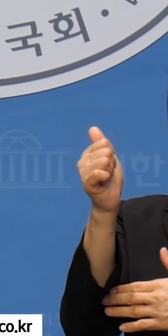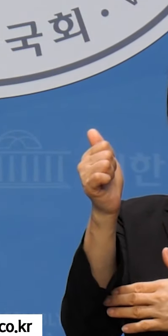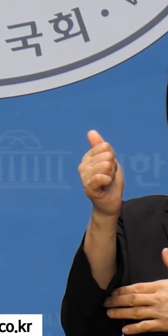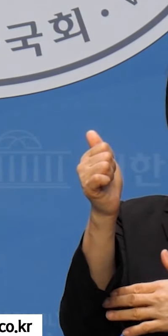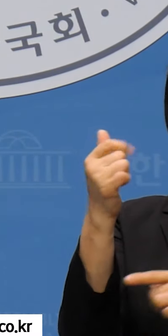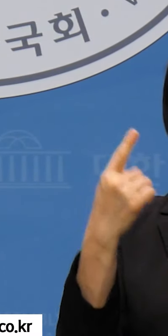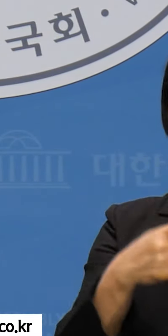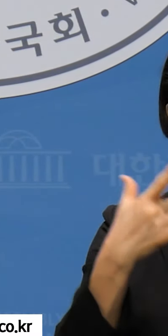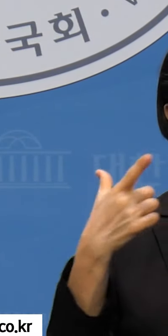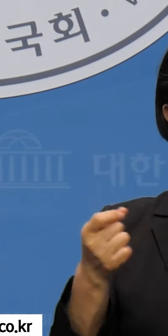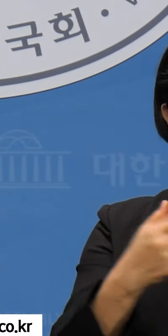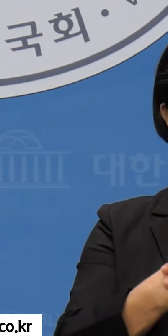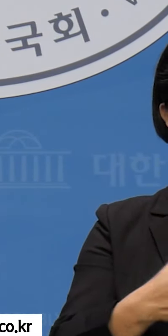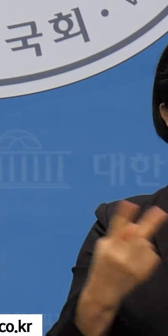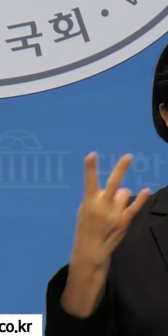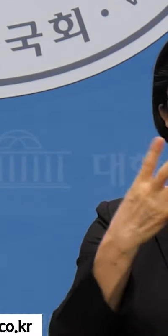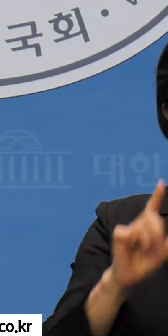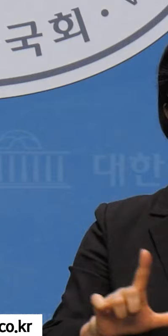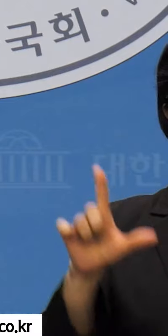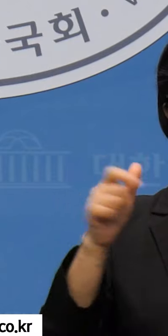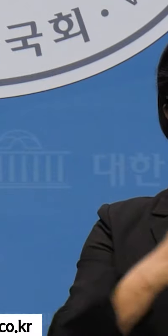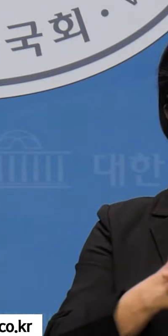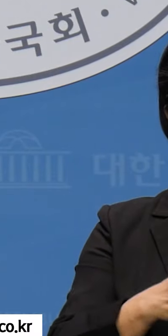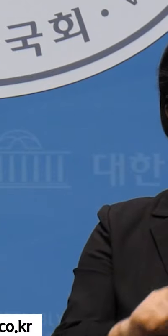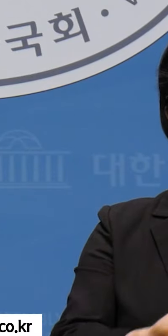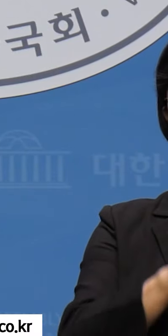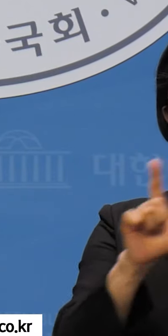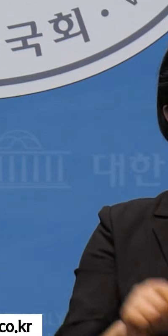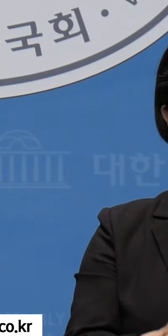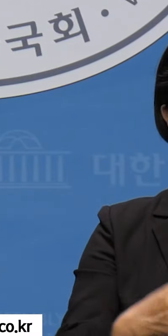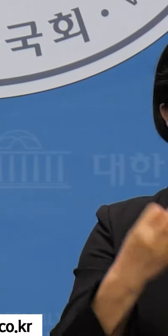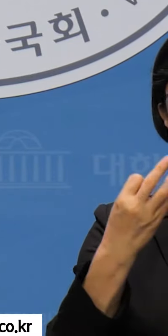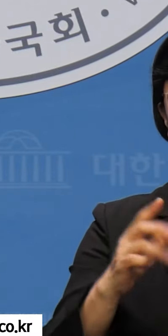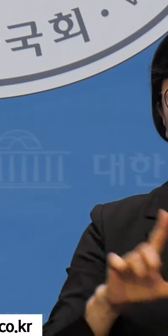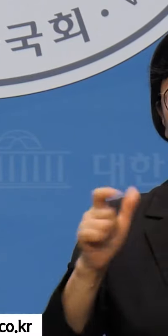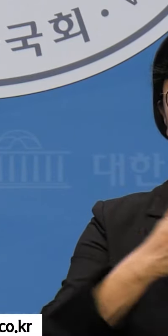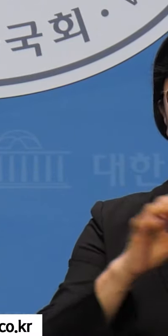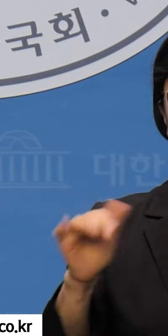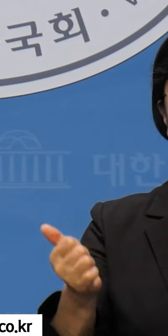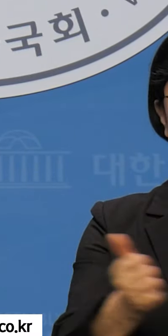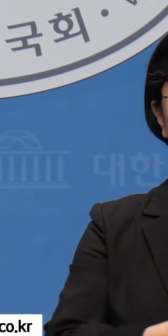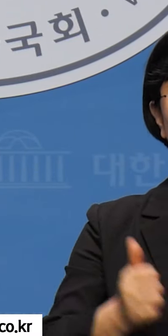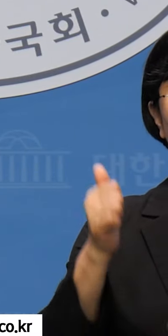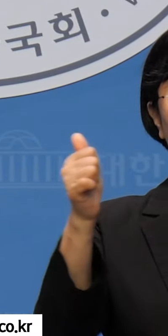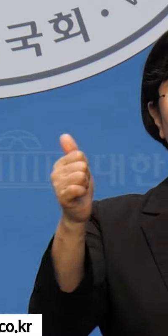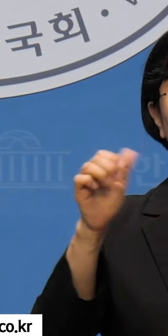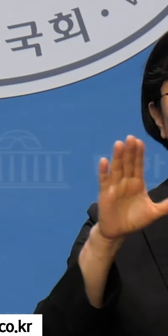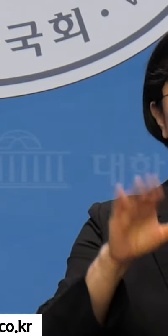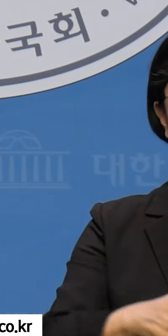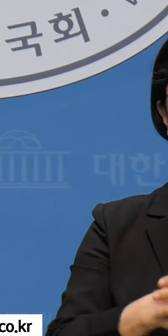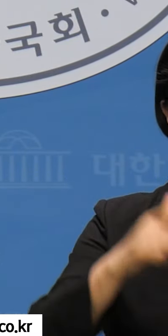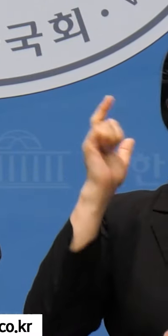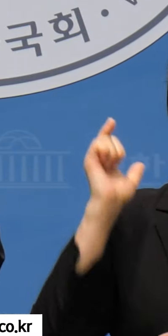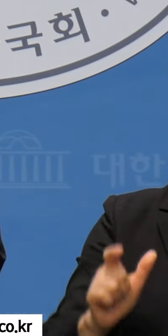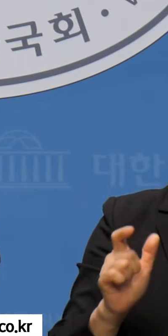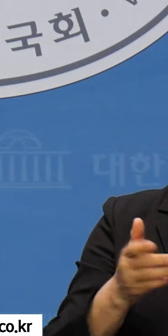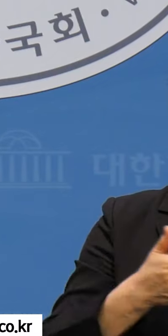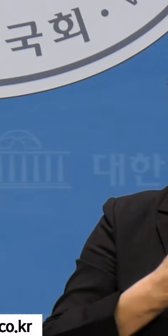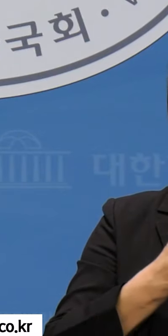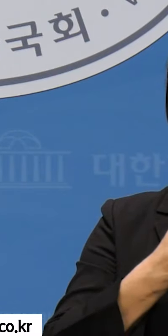비상대책위원장도 2024년 2월 13일 국민의힘 비대위 회의에서